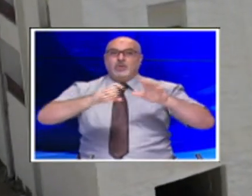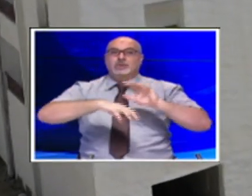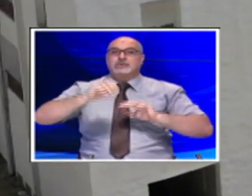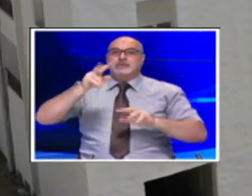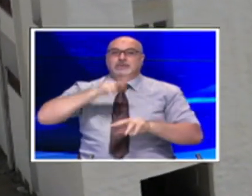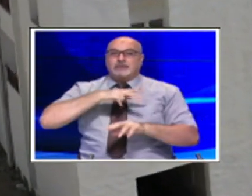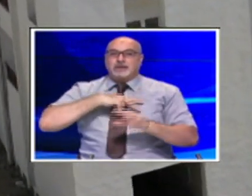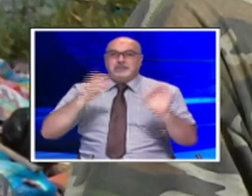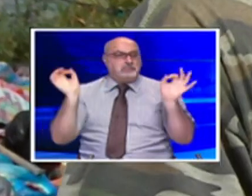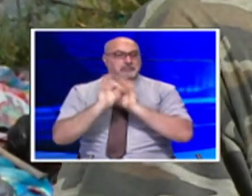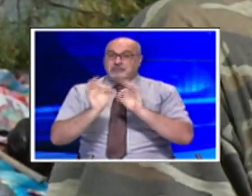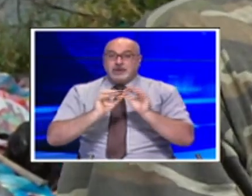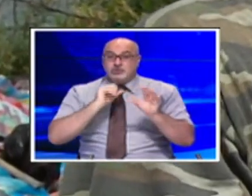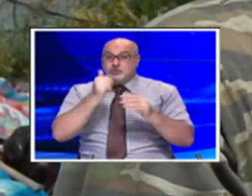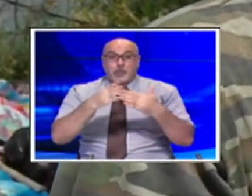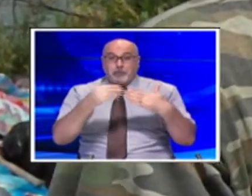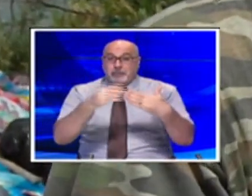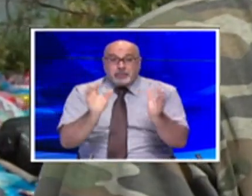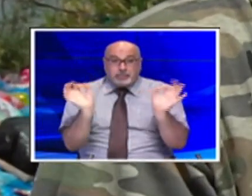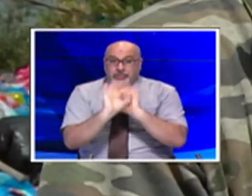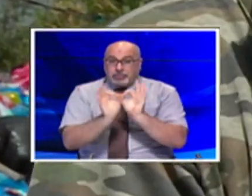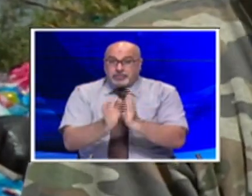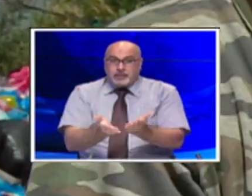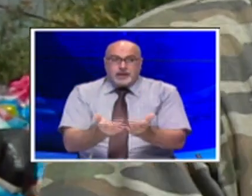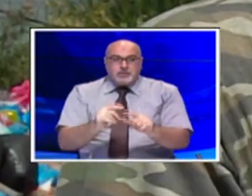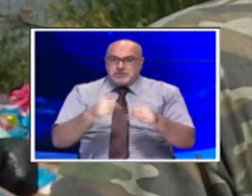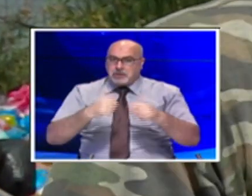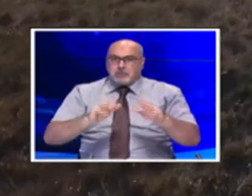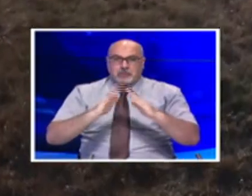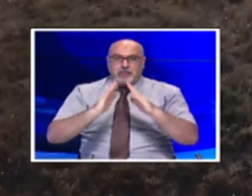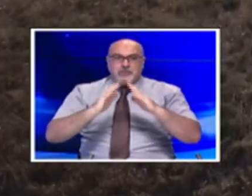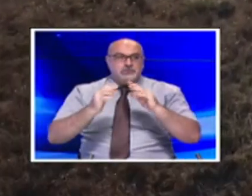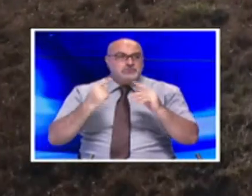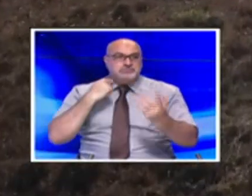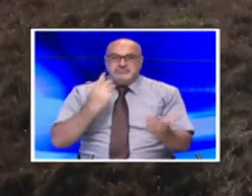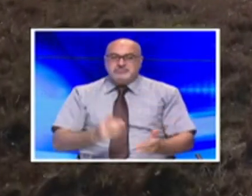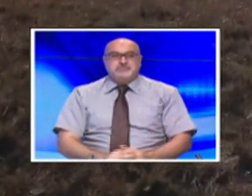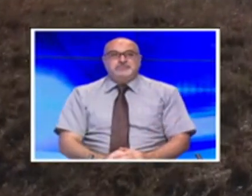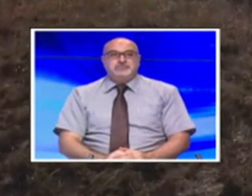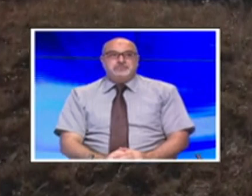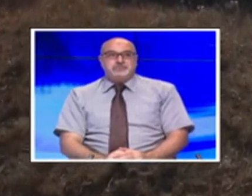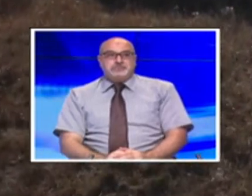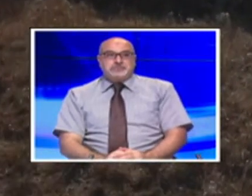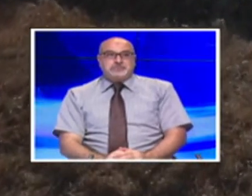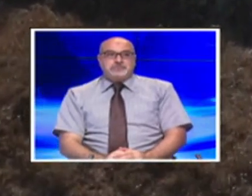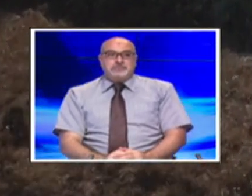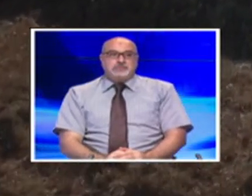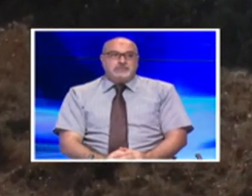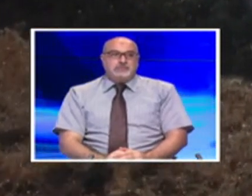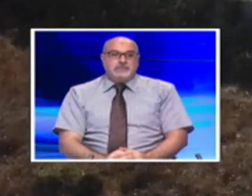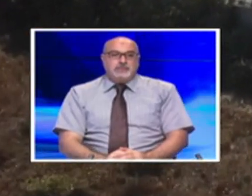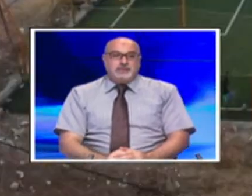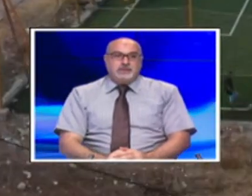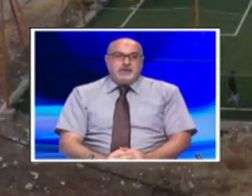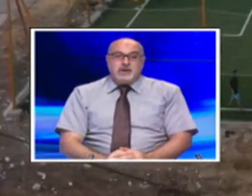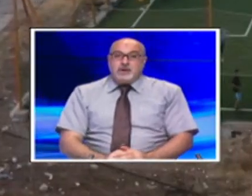هي تعود لهم، يعني تثبت بان السكان غادي يحلوا لهم تاعهم. يبدو ان الحال تغير